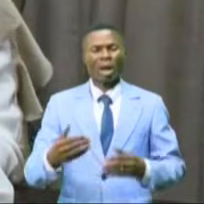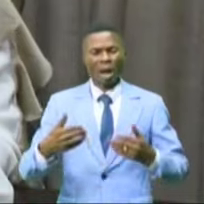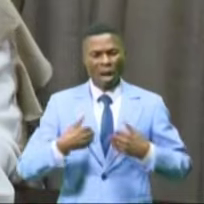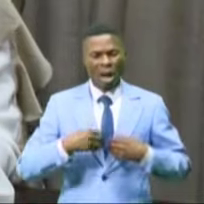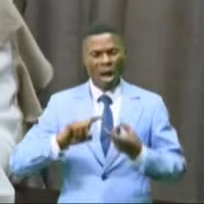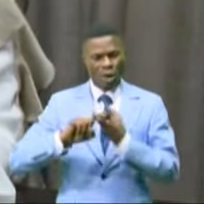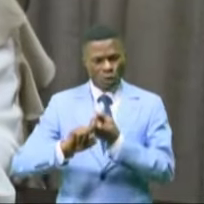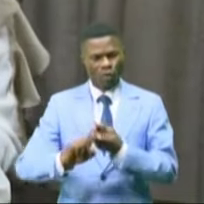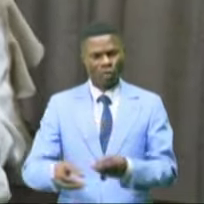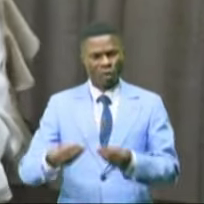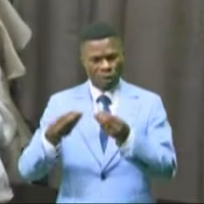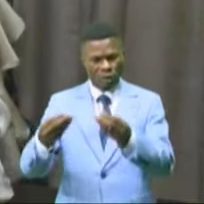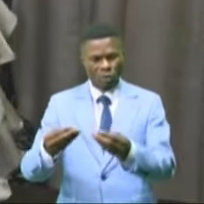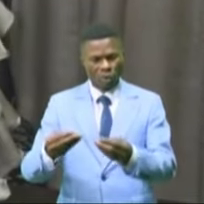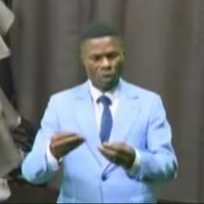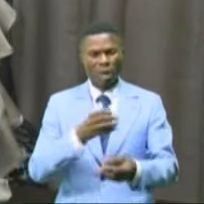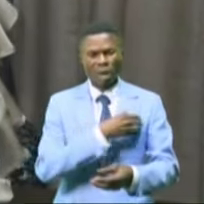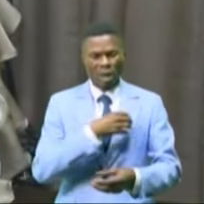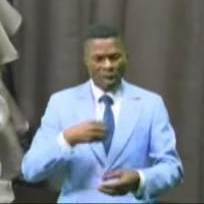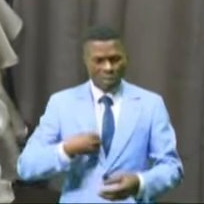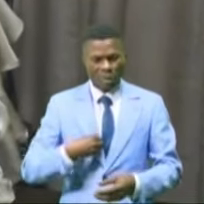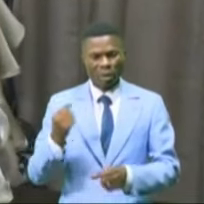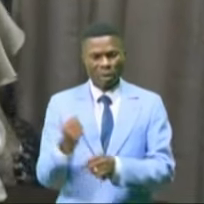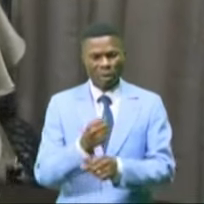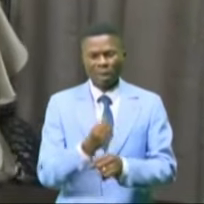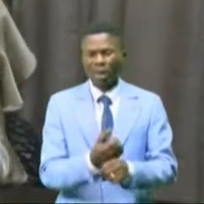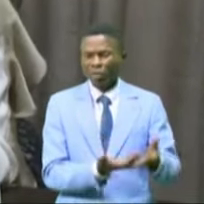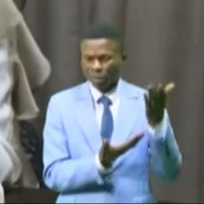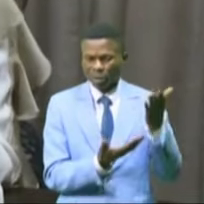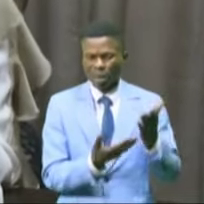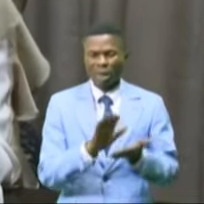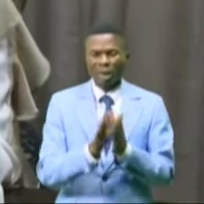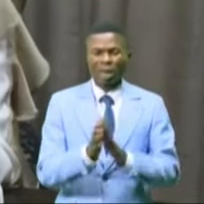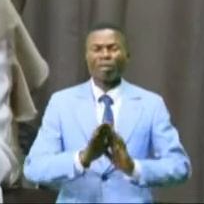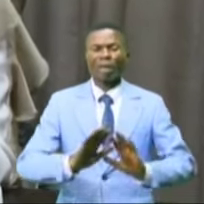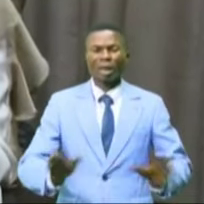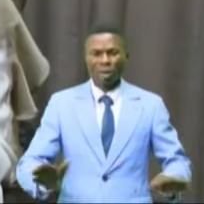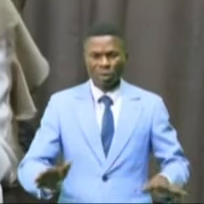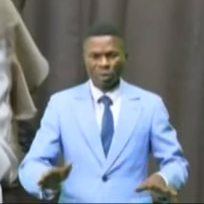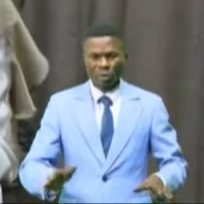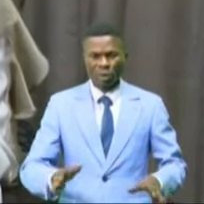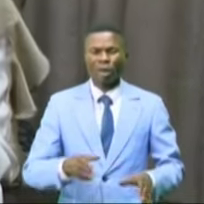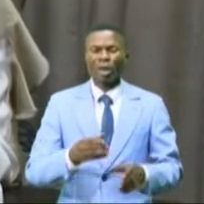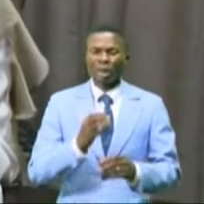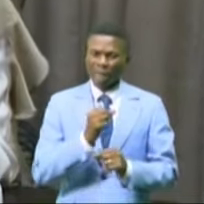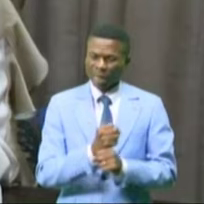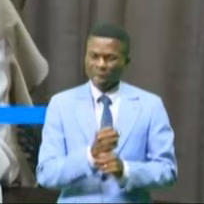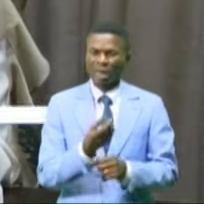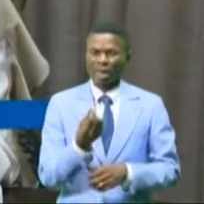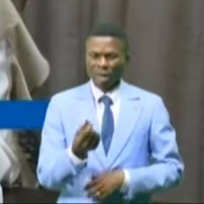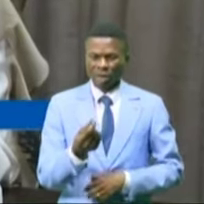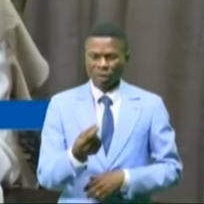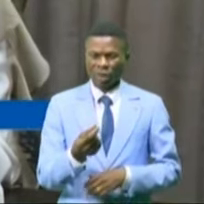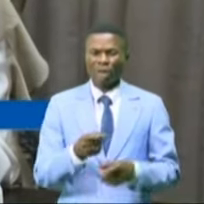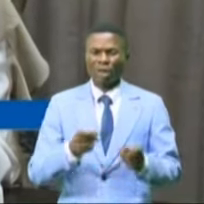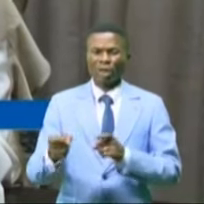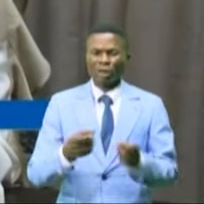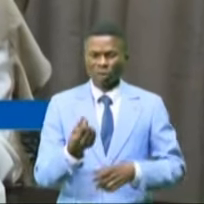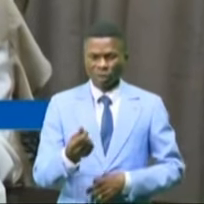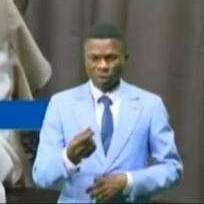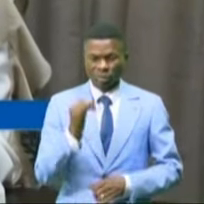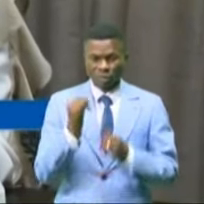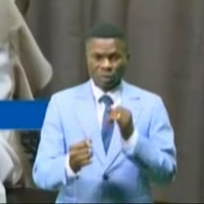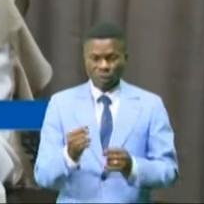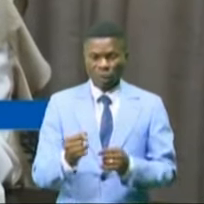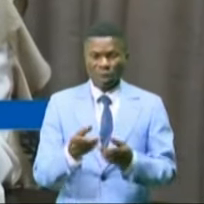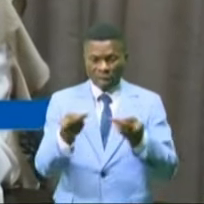toujours été approuvée, toujours sa capacité de gérer. Et si elle a sa